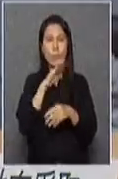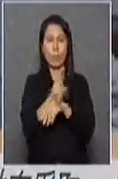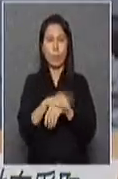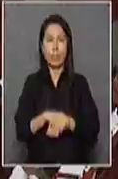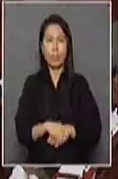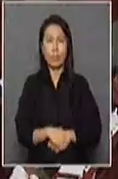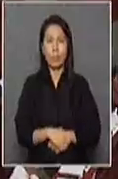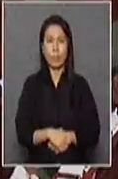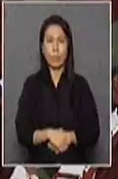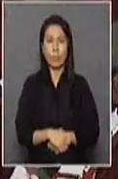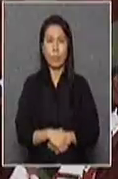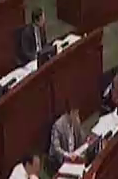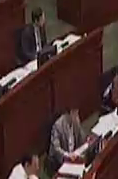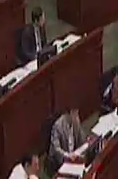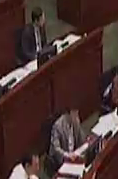鐘。